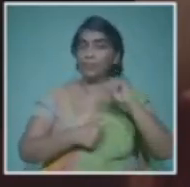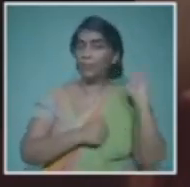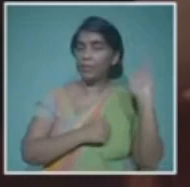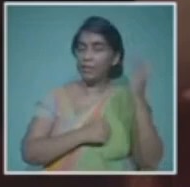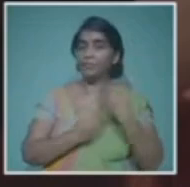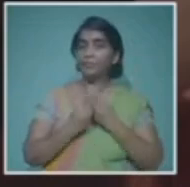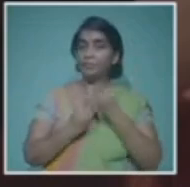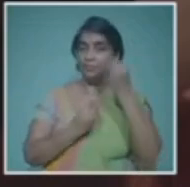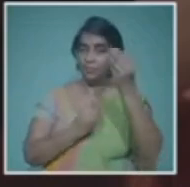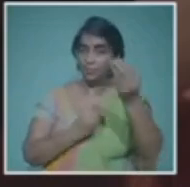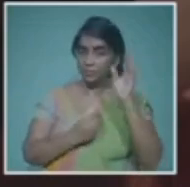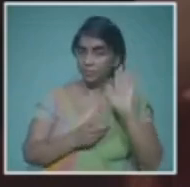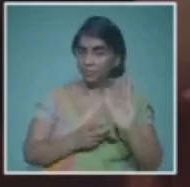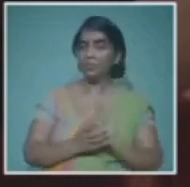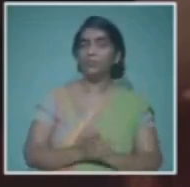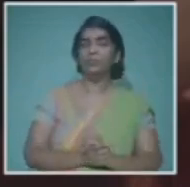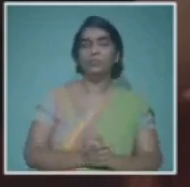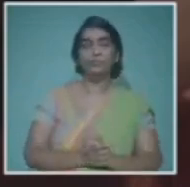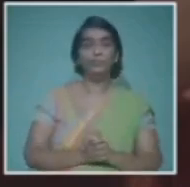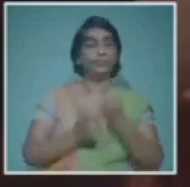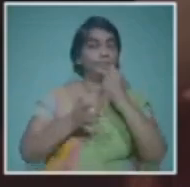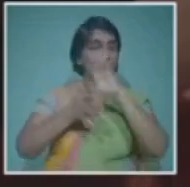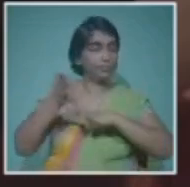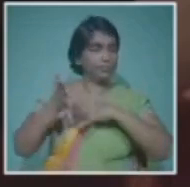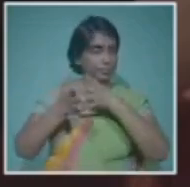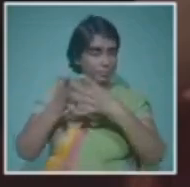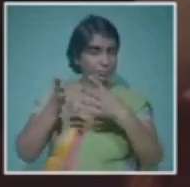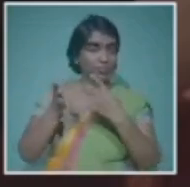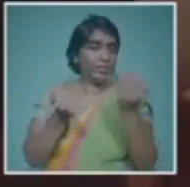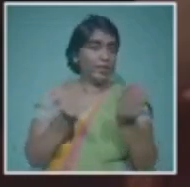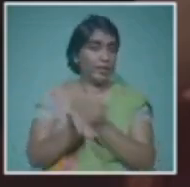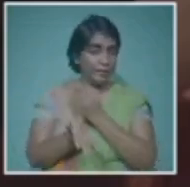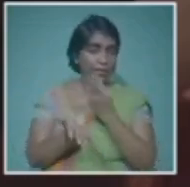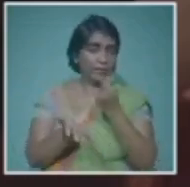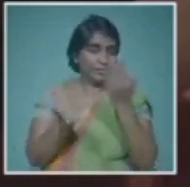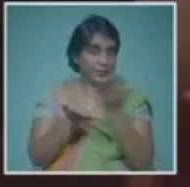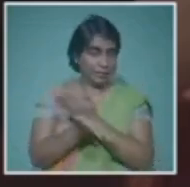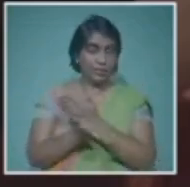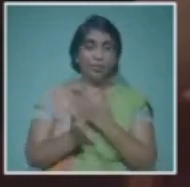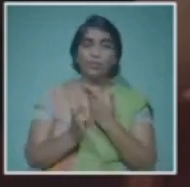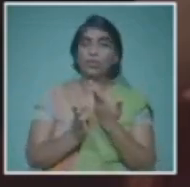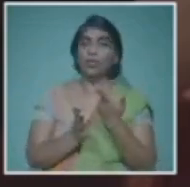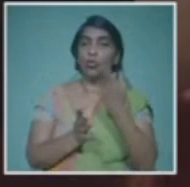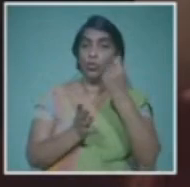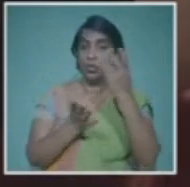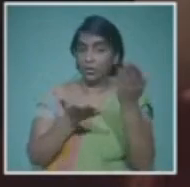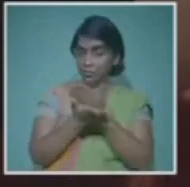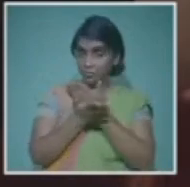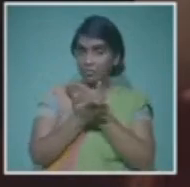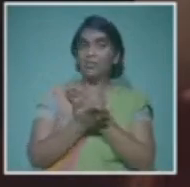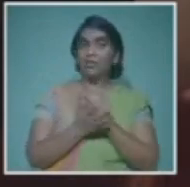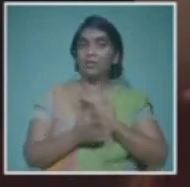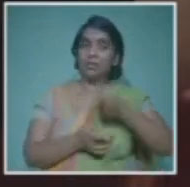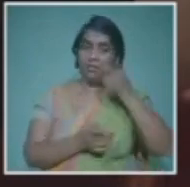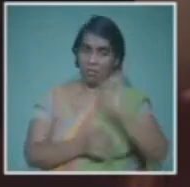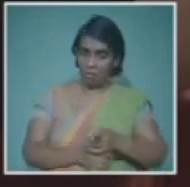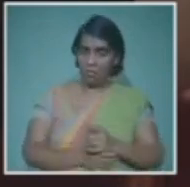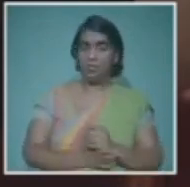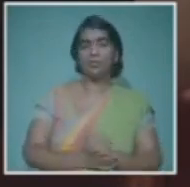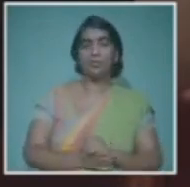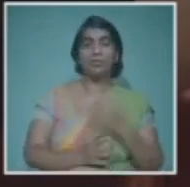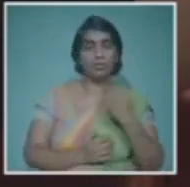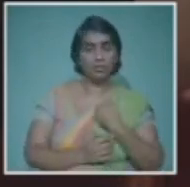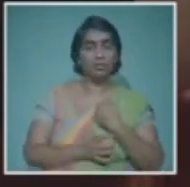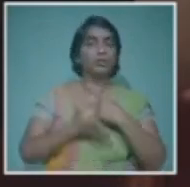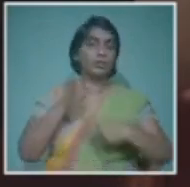ලබා දී තිබෙන අයවැය වෙන්කිරීම, කාරක මුදල් වෙන්කිරීම අනුමත කරමි. ඒ සඳහා